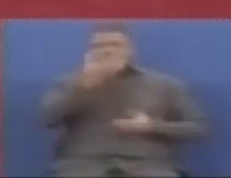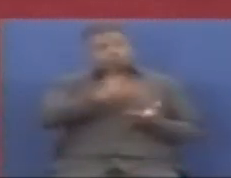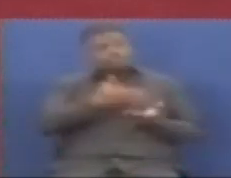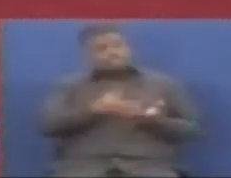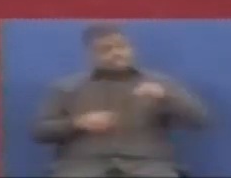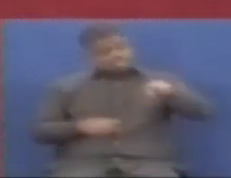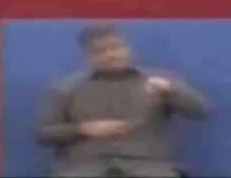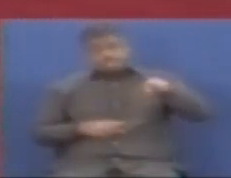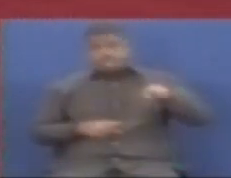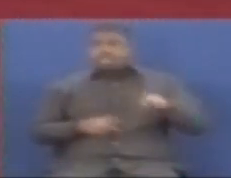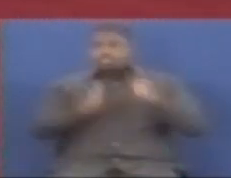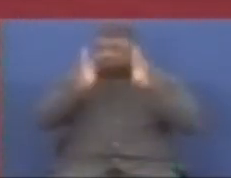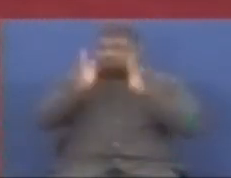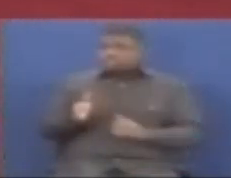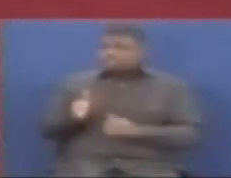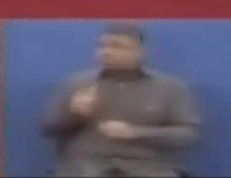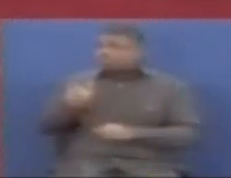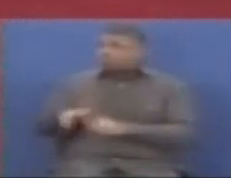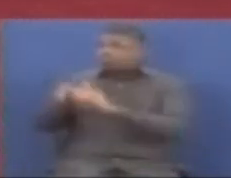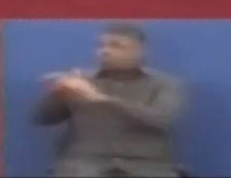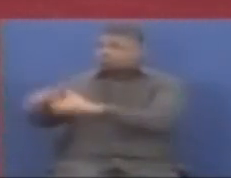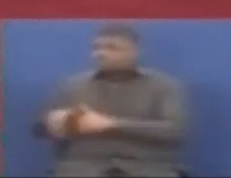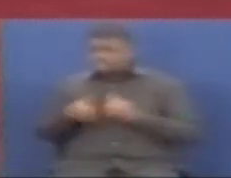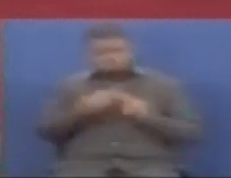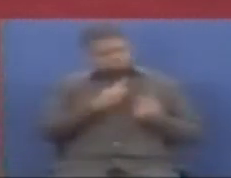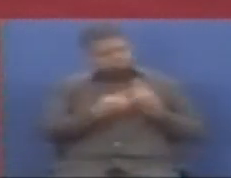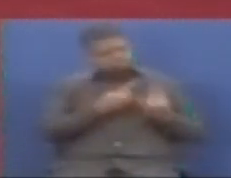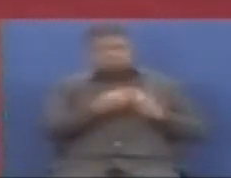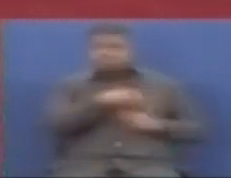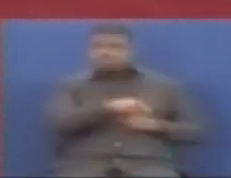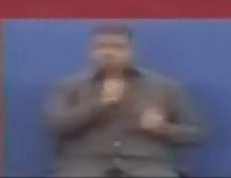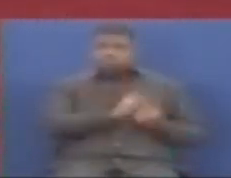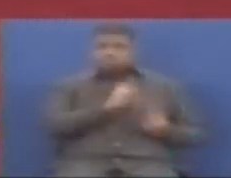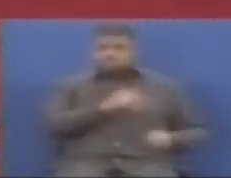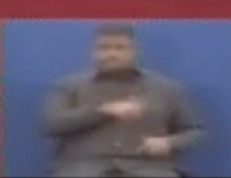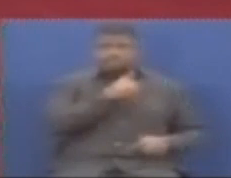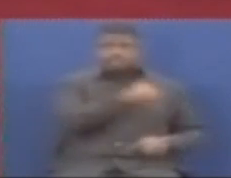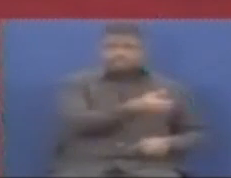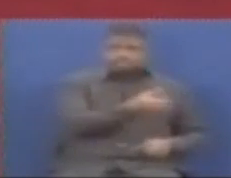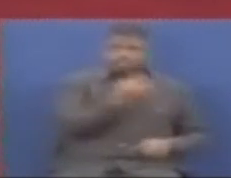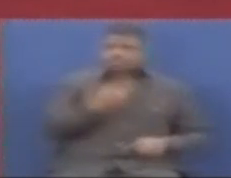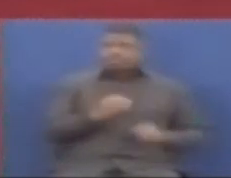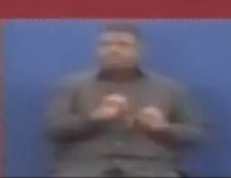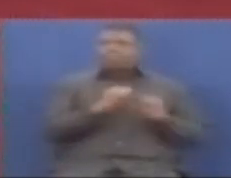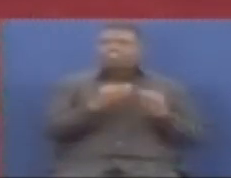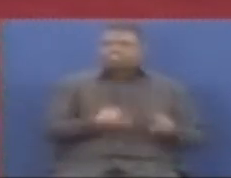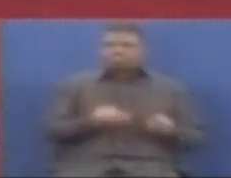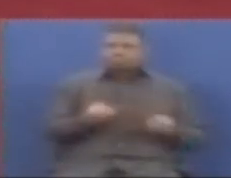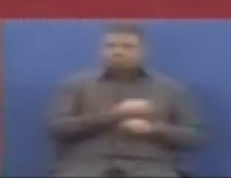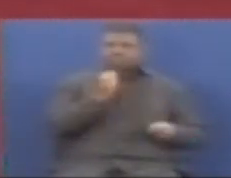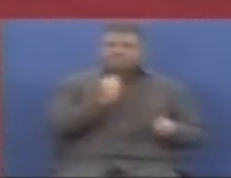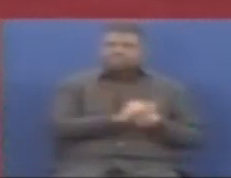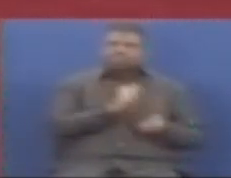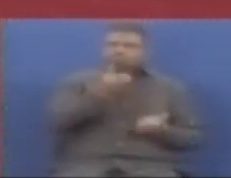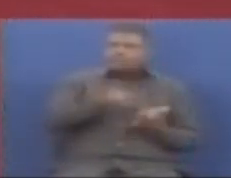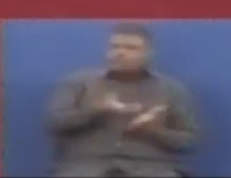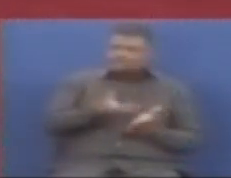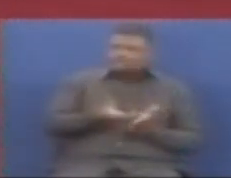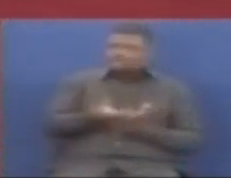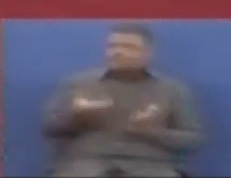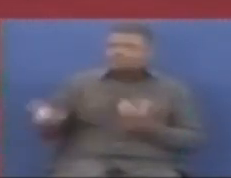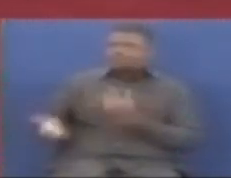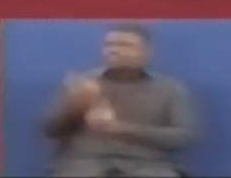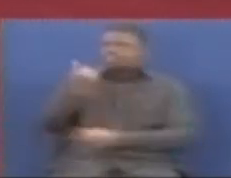tu kwamba Mheshimiwa mbunge, kwa namna anavyozungumza, tukutane basi ili tuangalie ni namna gani ambayo tunaweza tukalifanya jambo la haraka ili jambo